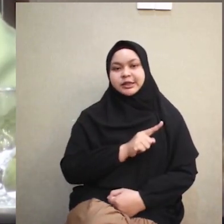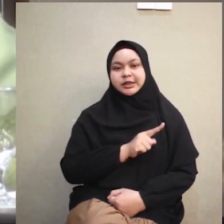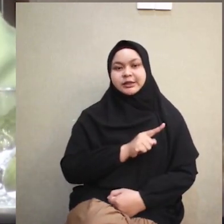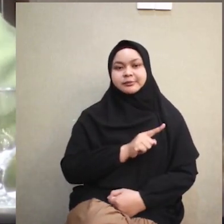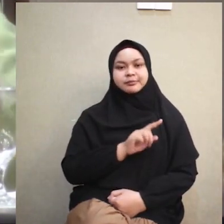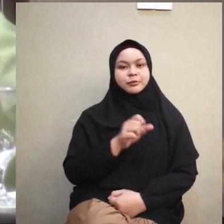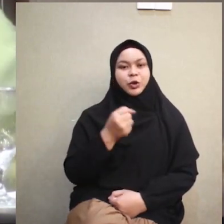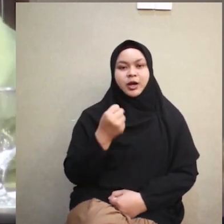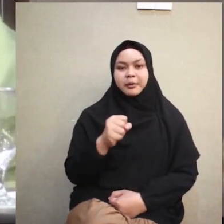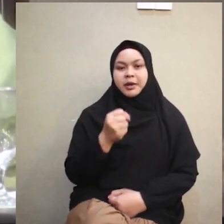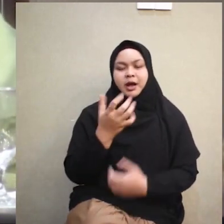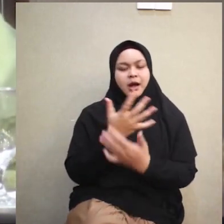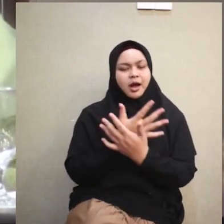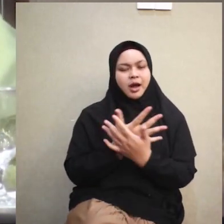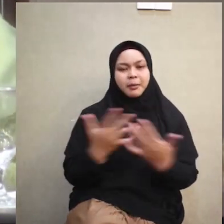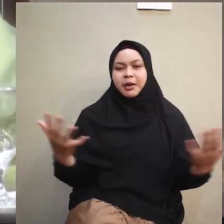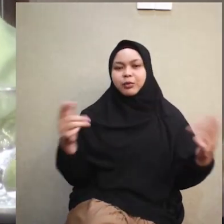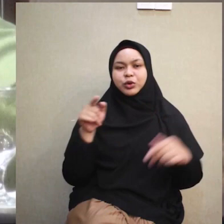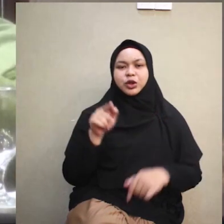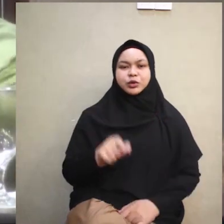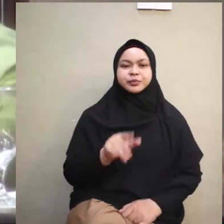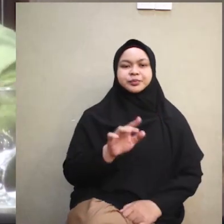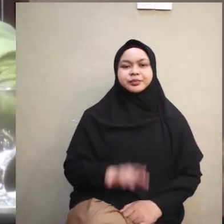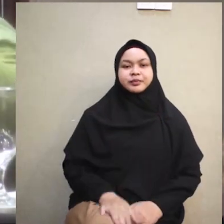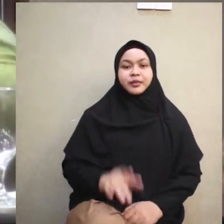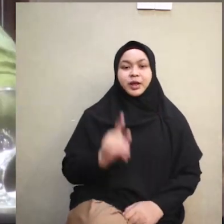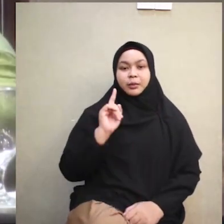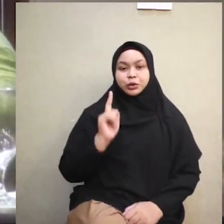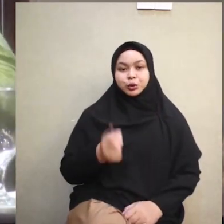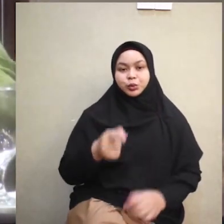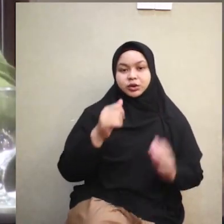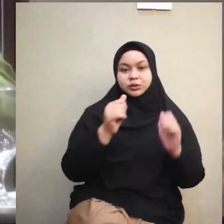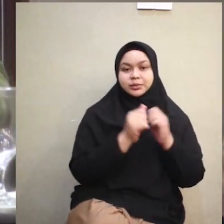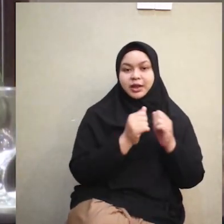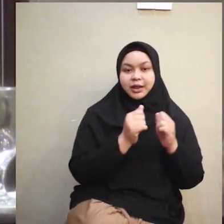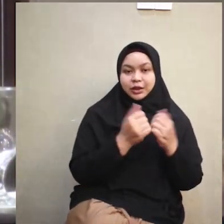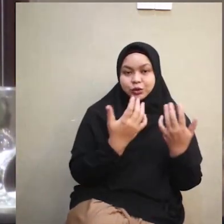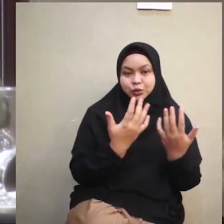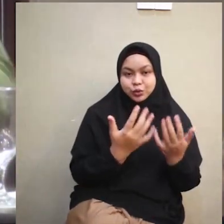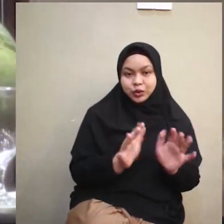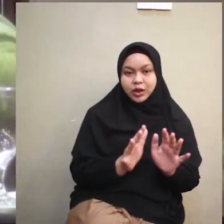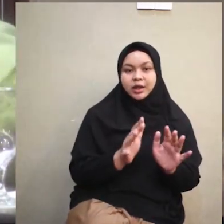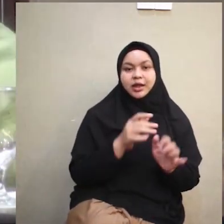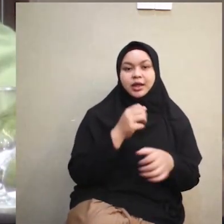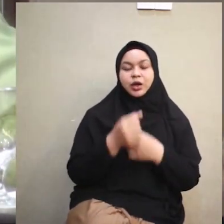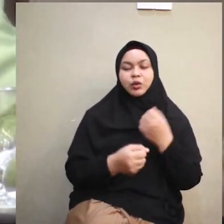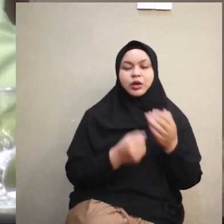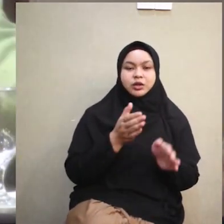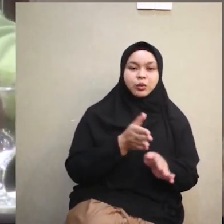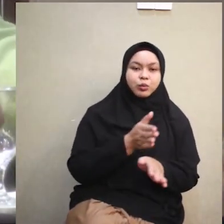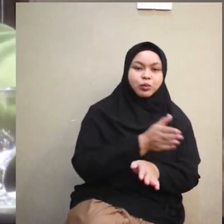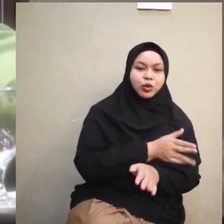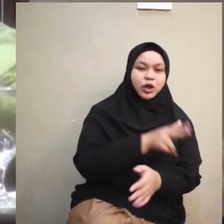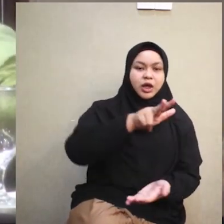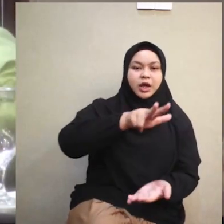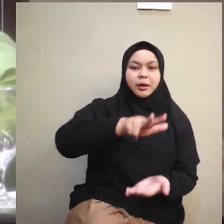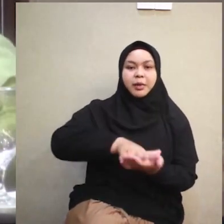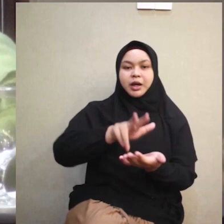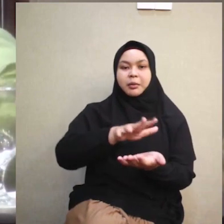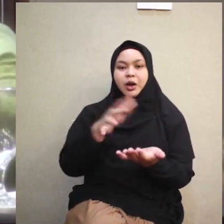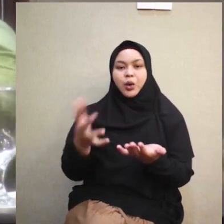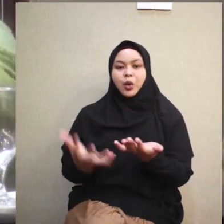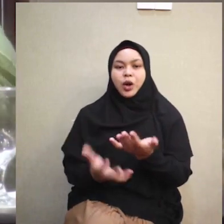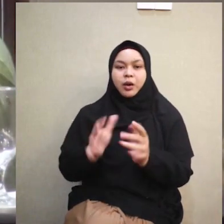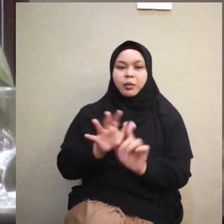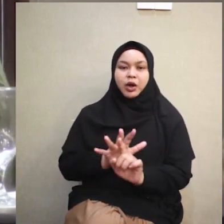apapun itu nah bahkan perjanjian yang sudah dilakukan sebelum Dia ditetapkan di bawah Pengampuan kemudian